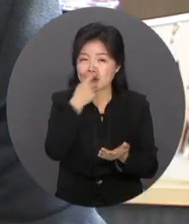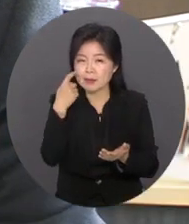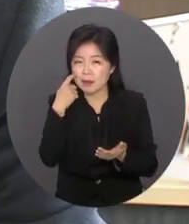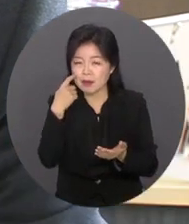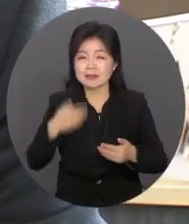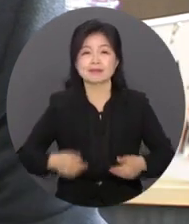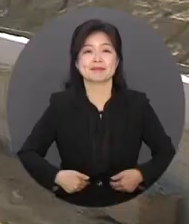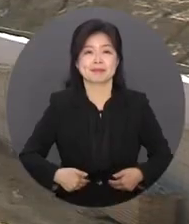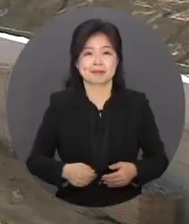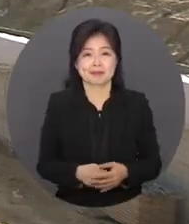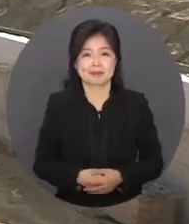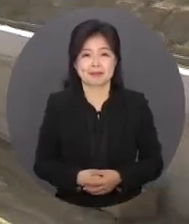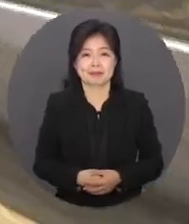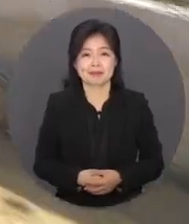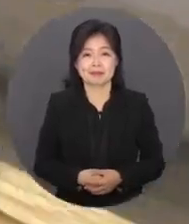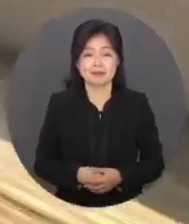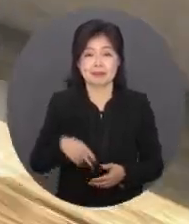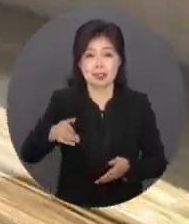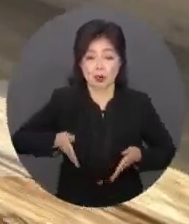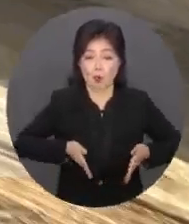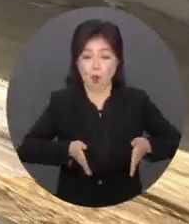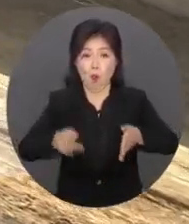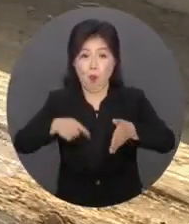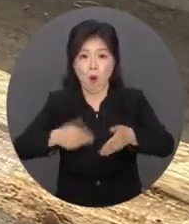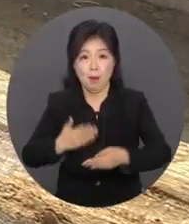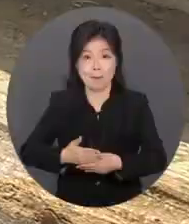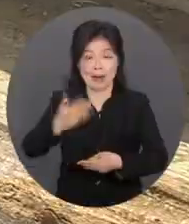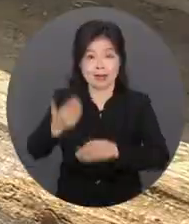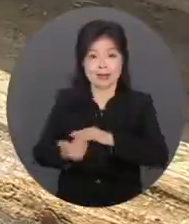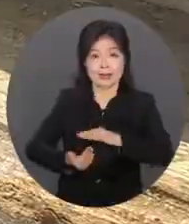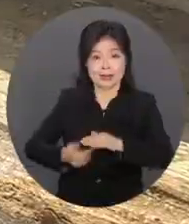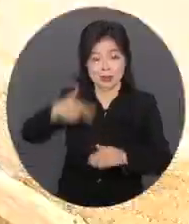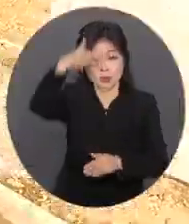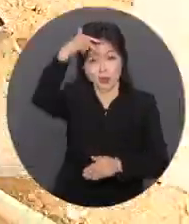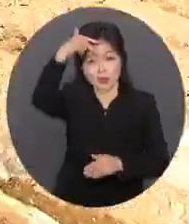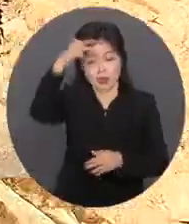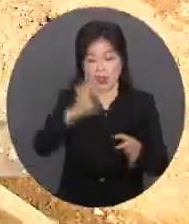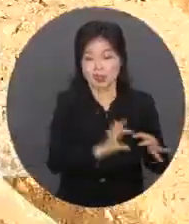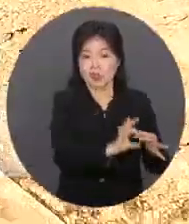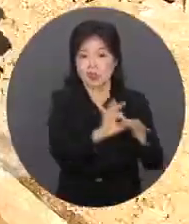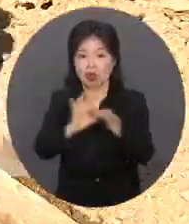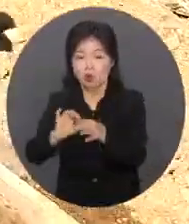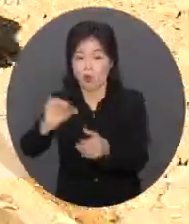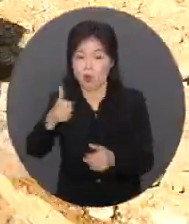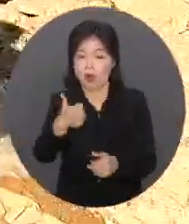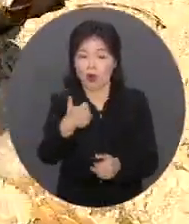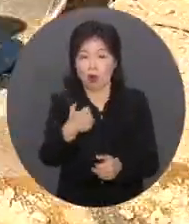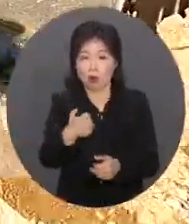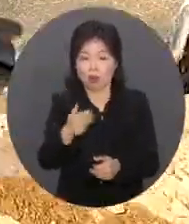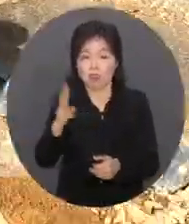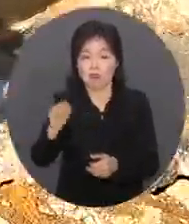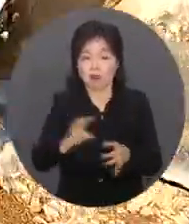않을까 그렇게 생각하고 있습니다 지산나들목 진출로 개통에 대비해 조선대학교로 연결되는 550m